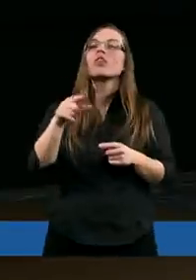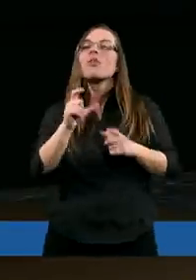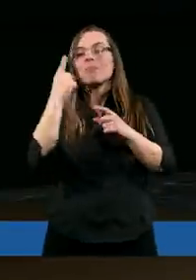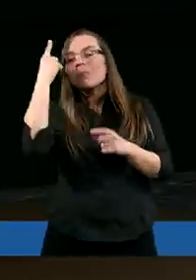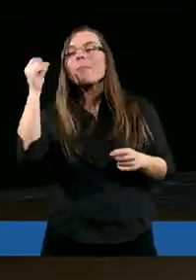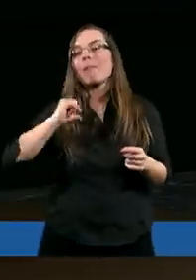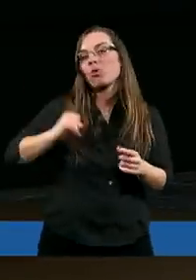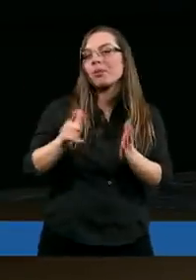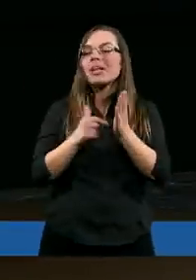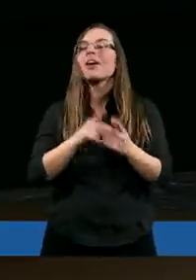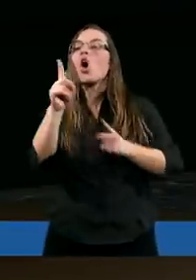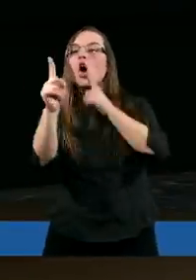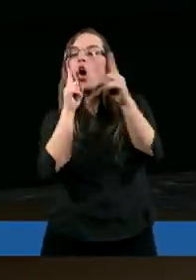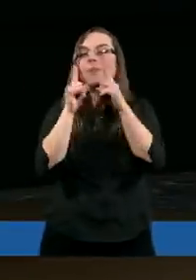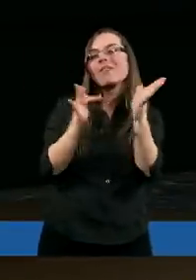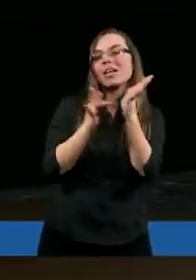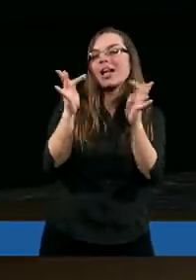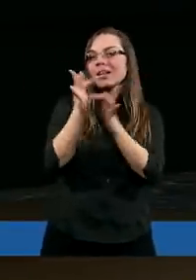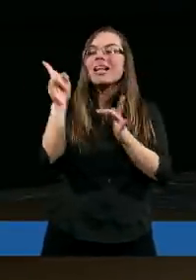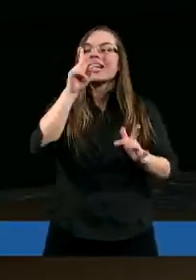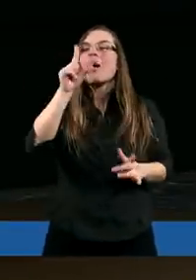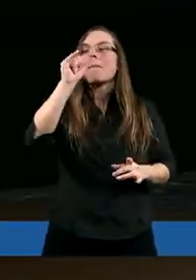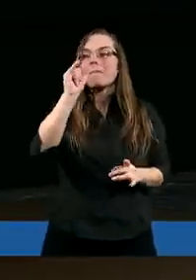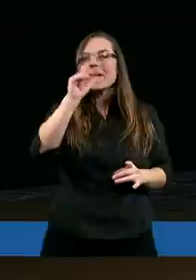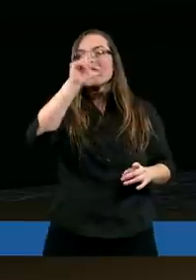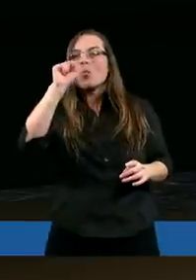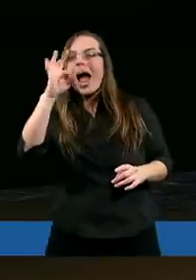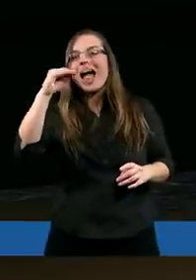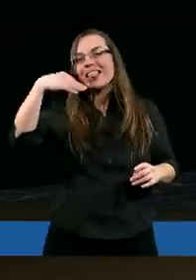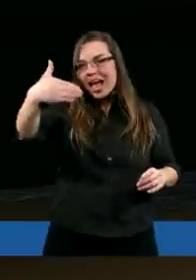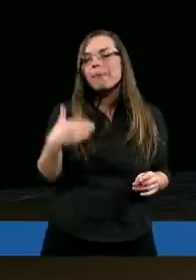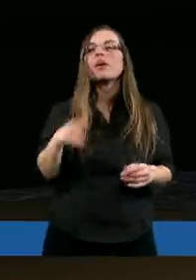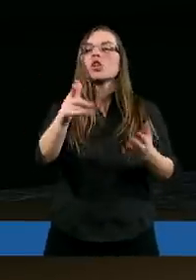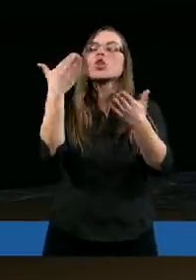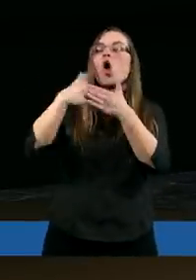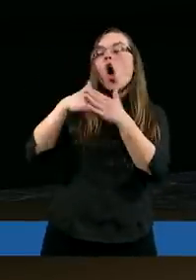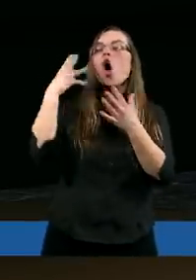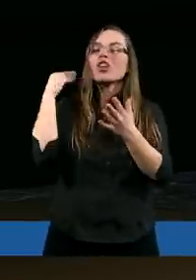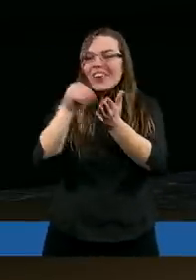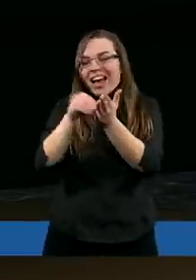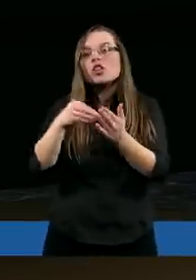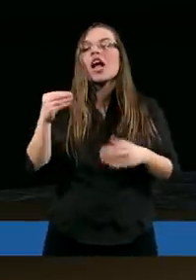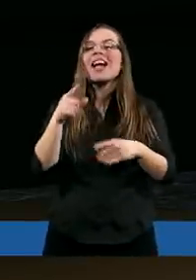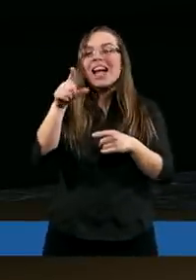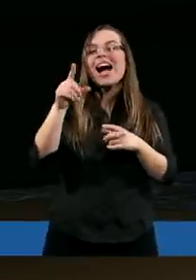przypominam sobie rozmowę Jezusa z Piłatem, czy jakby świadczenie, ostatnie świadczenie Jezusa przed